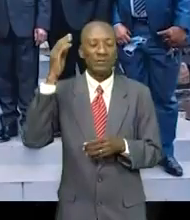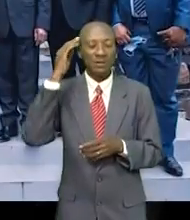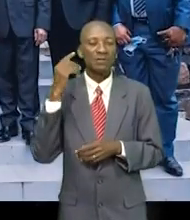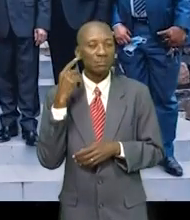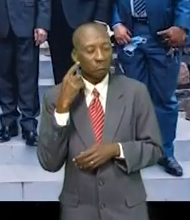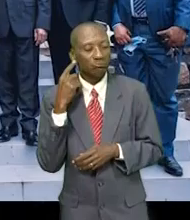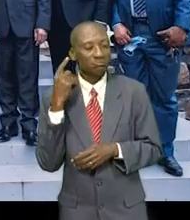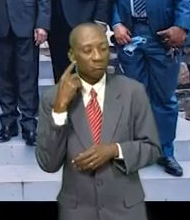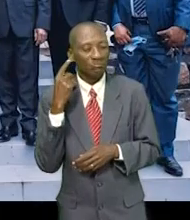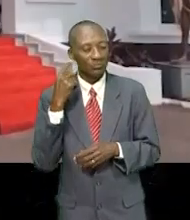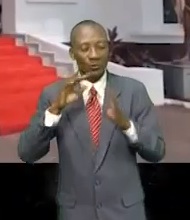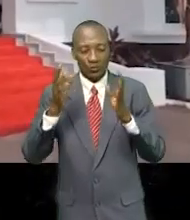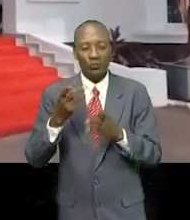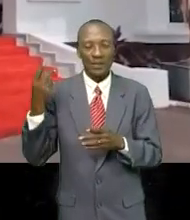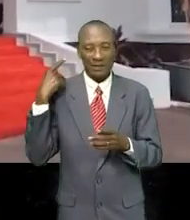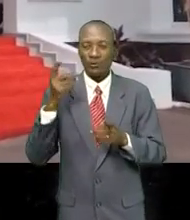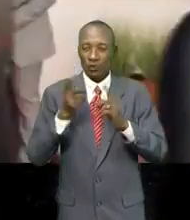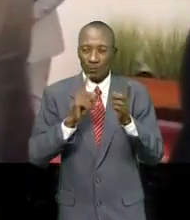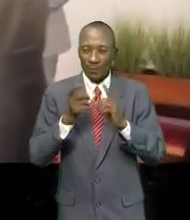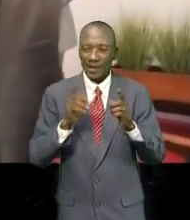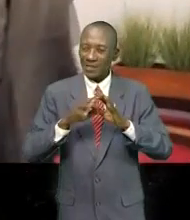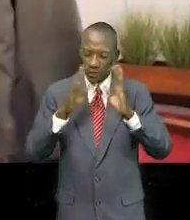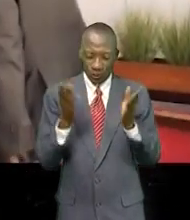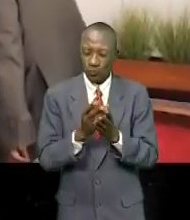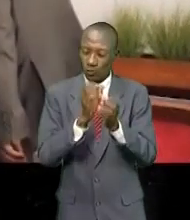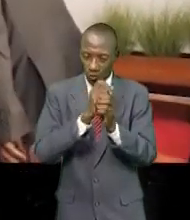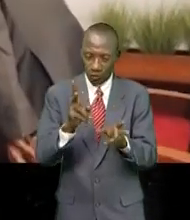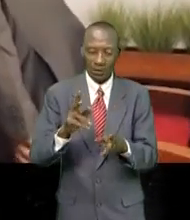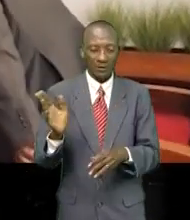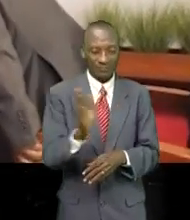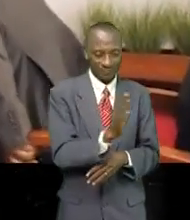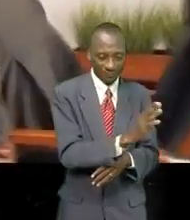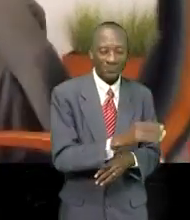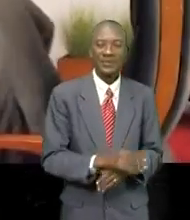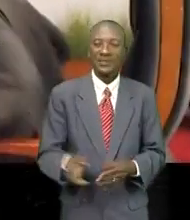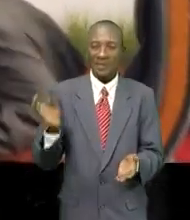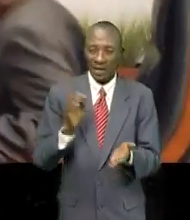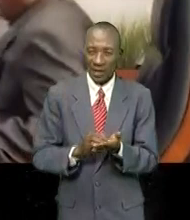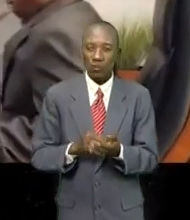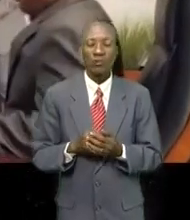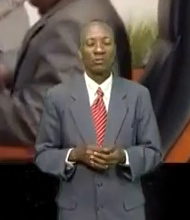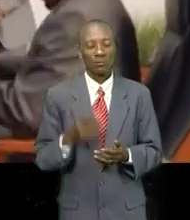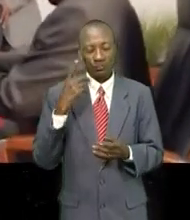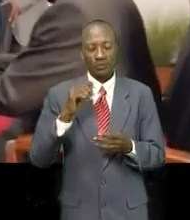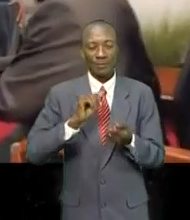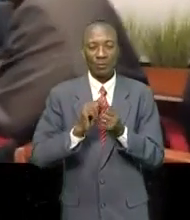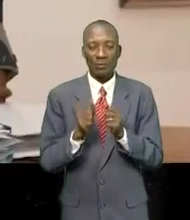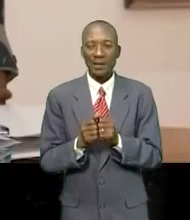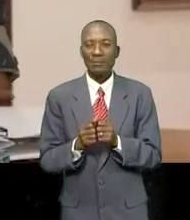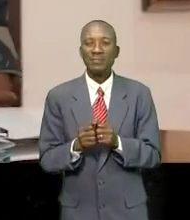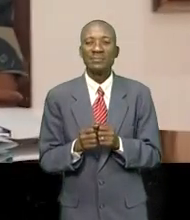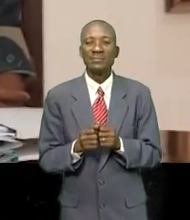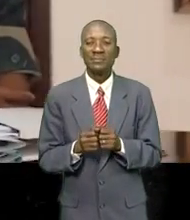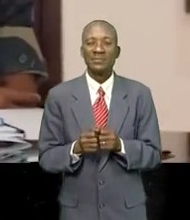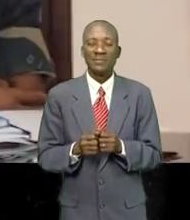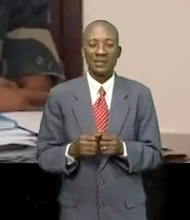les chefs du gouvernement congolais. Dans un autre décor, le Premier ministre veut au quotidien sur la mise en œuvre effective de l'état de siège décrété